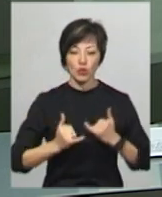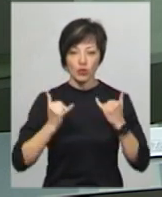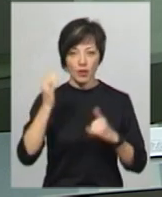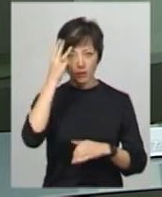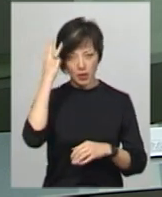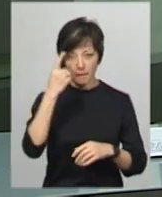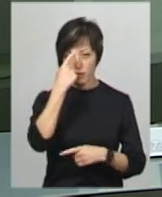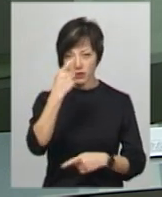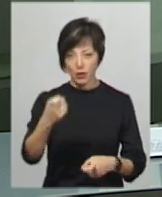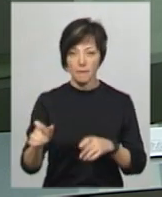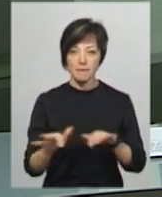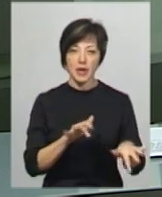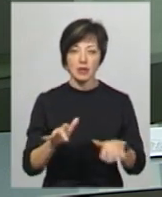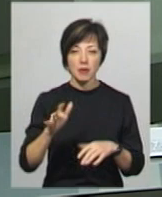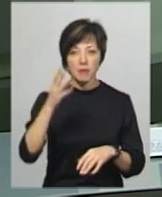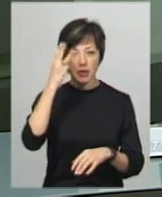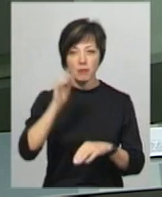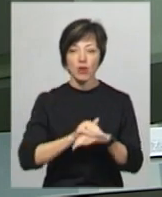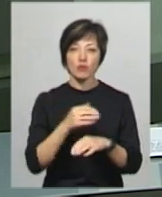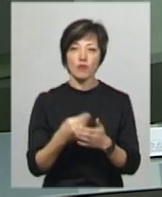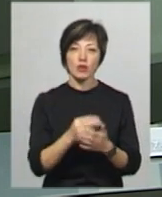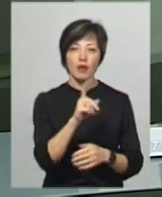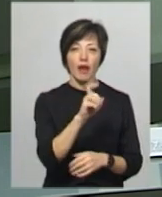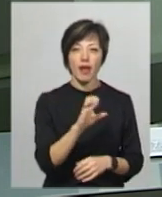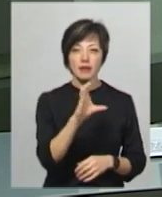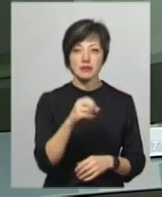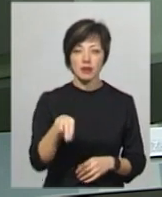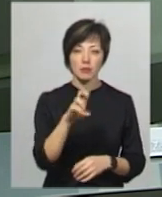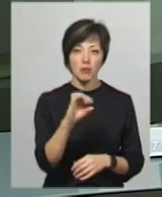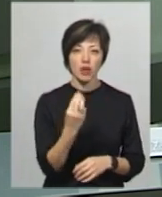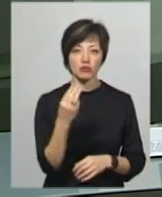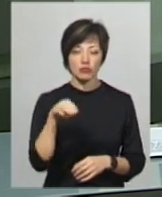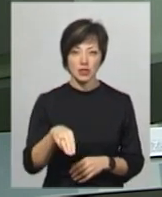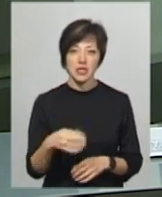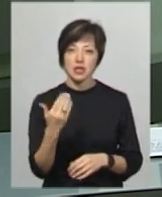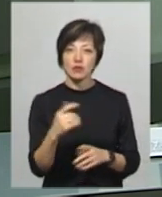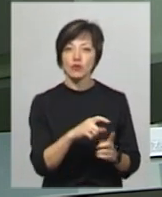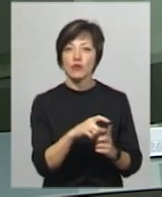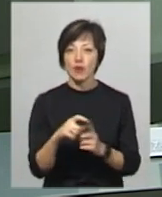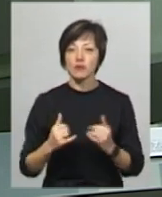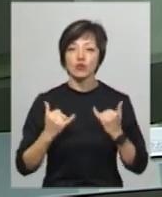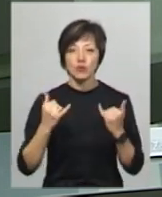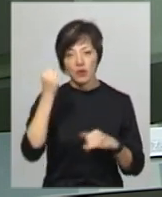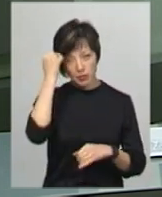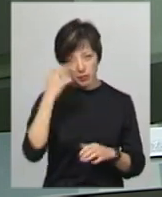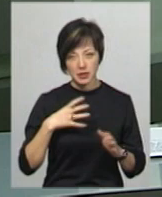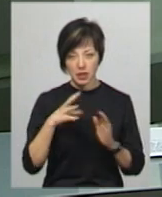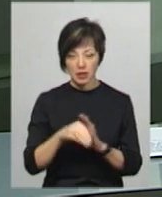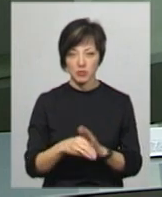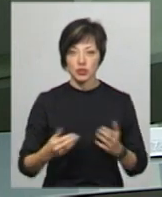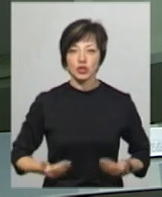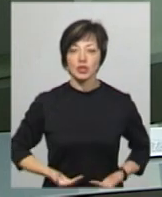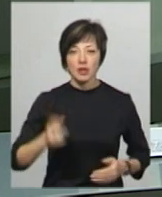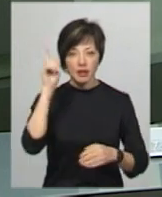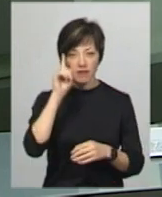це повідомила менеджерка Хмельницького благодійного фонду «Хесед-Бешт» Галина Скрипник. За її словами, вшанувати пам'ять загиблих жителів